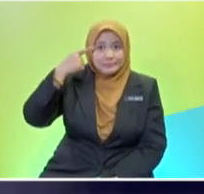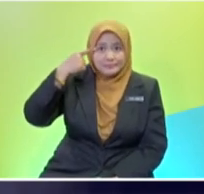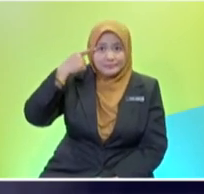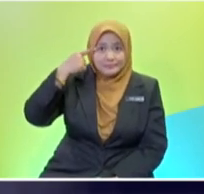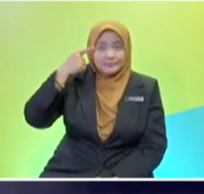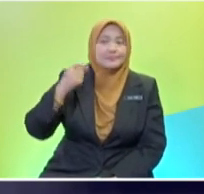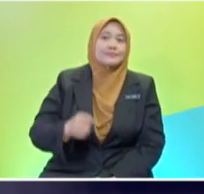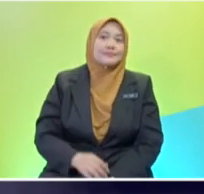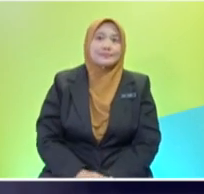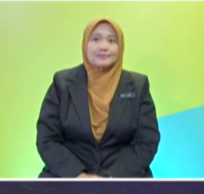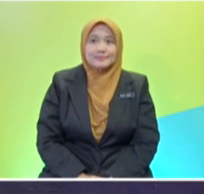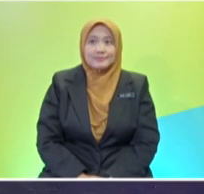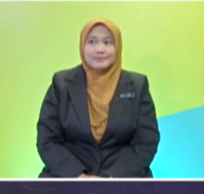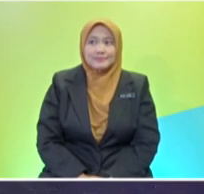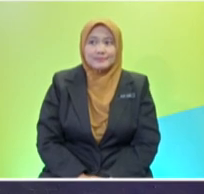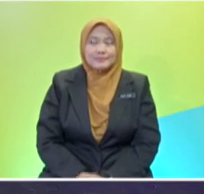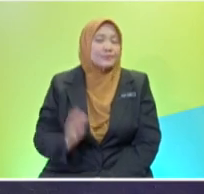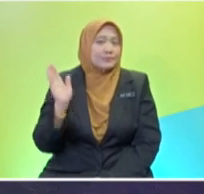Tuhan benar-benar